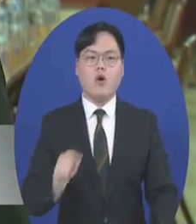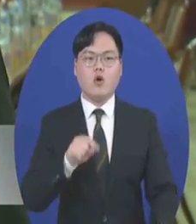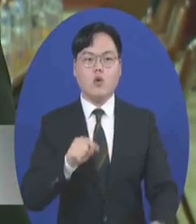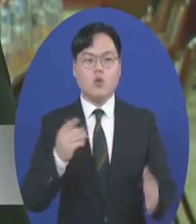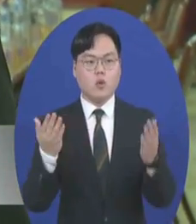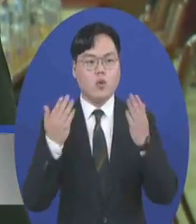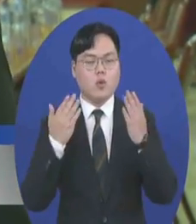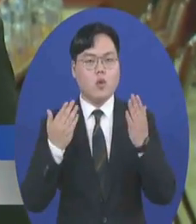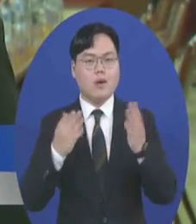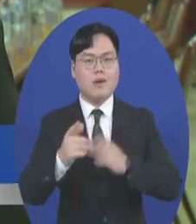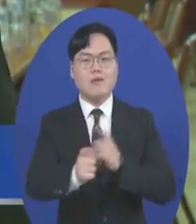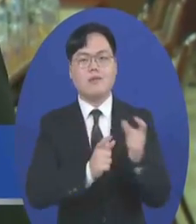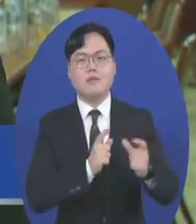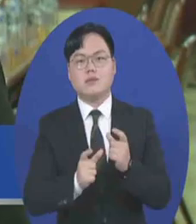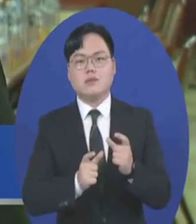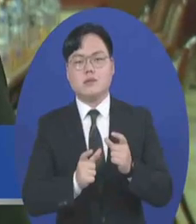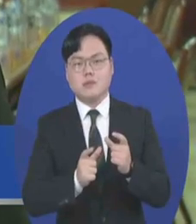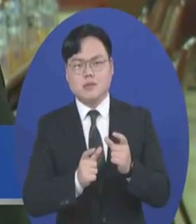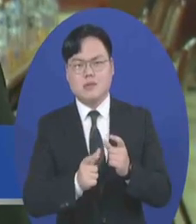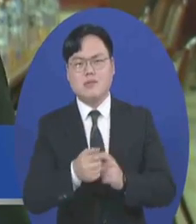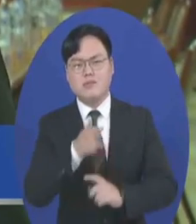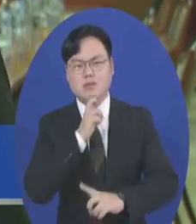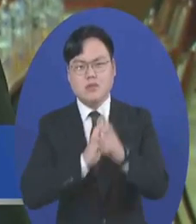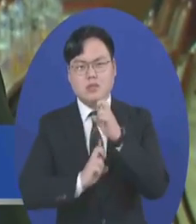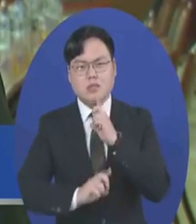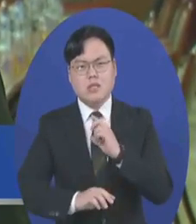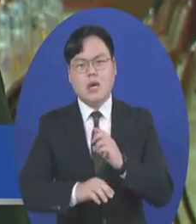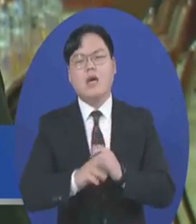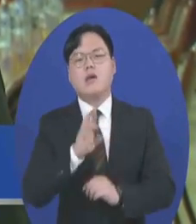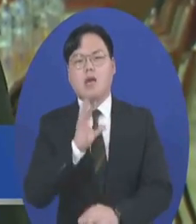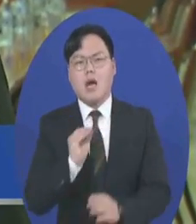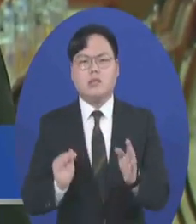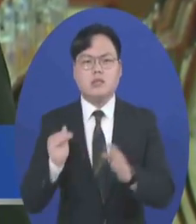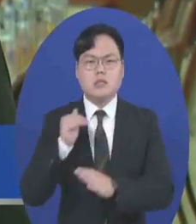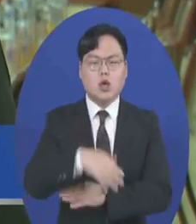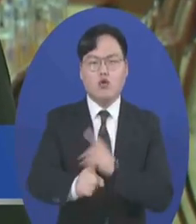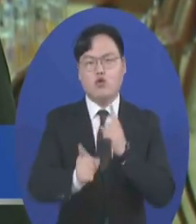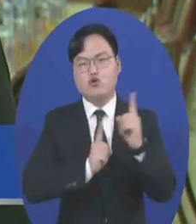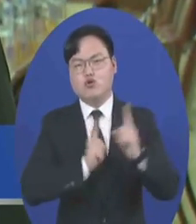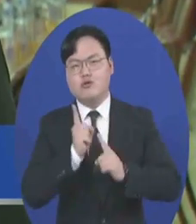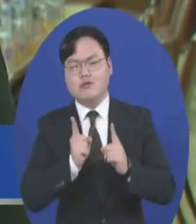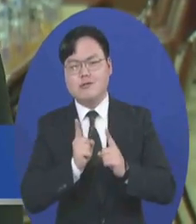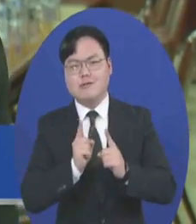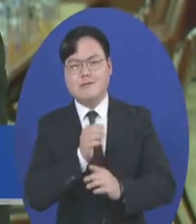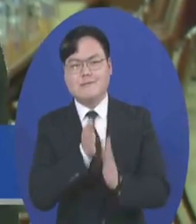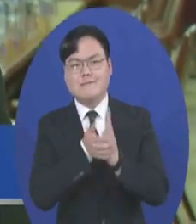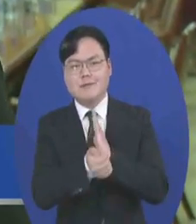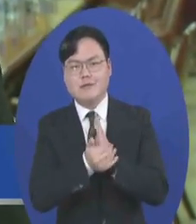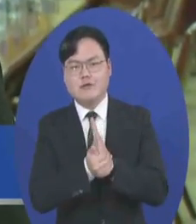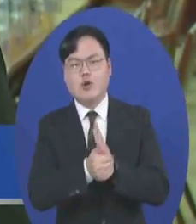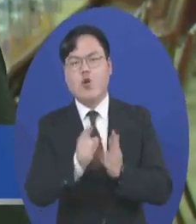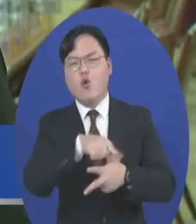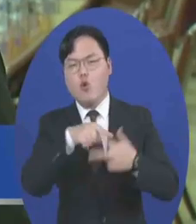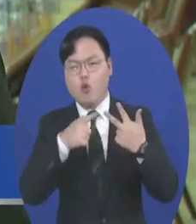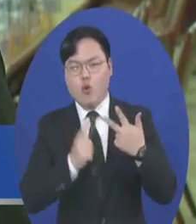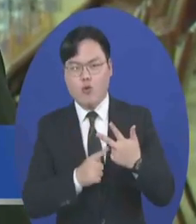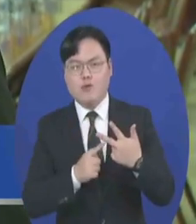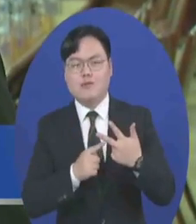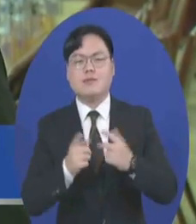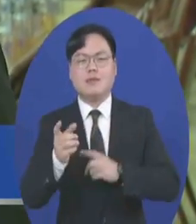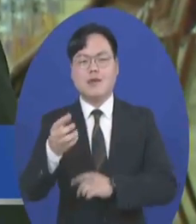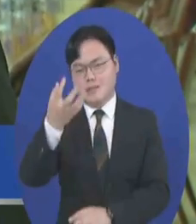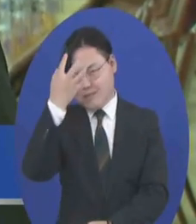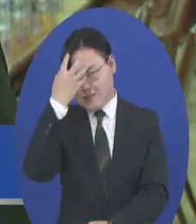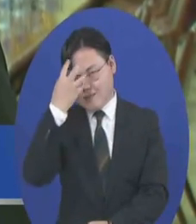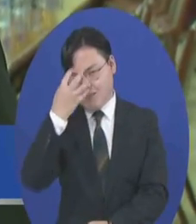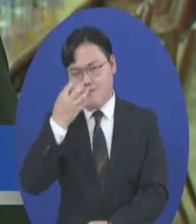Өнөөдрийн хурлаас эдийн засгийн хямралаас гарах төлөвлөгөө, өрсөлдөх чадвар, эдийн засгийг төрөлжүүлэх гэсэн 3 зүйлийг засгийн газрын